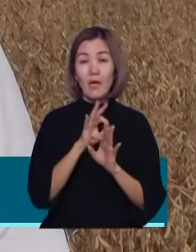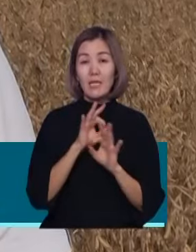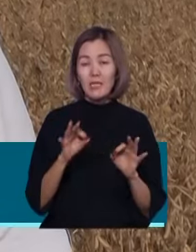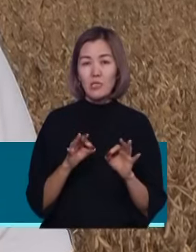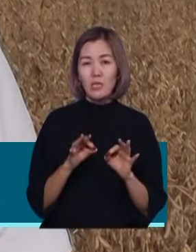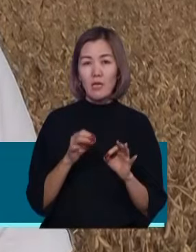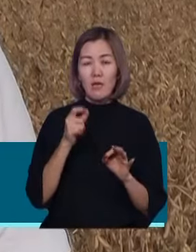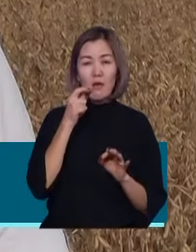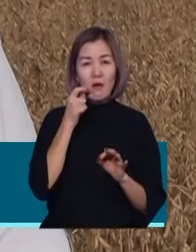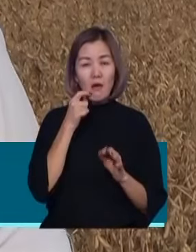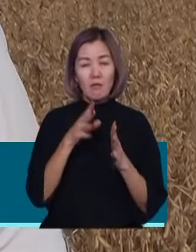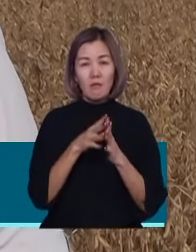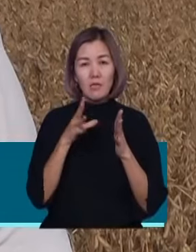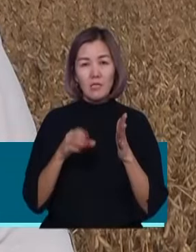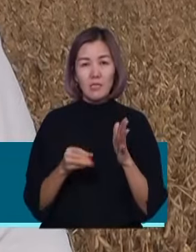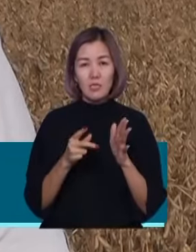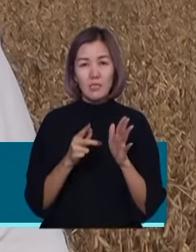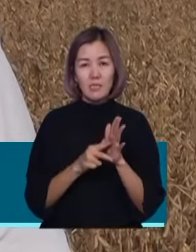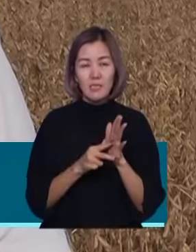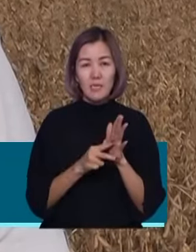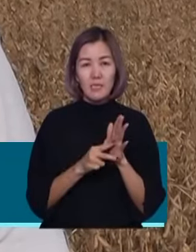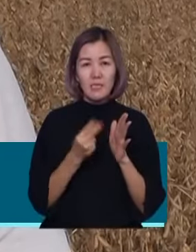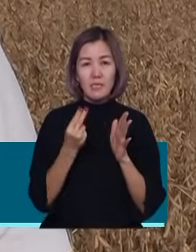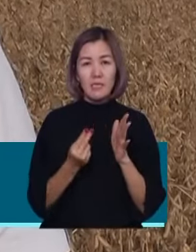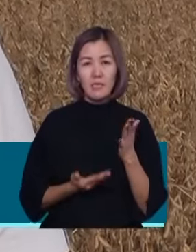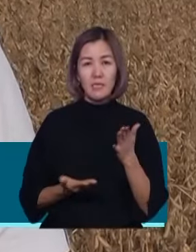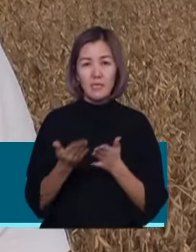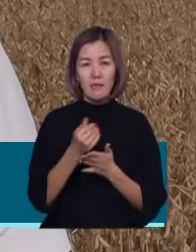қызылшасын 8 центнерден алдық.